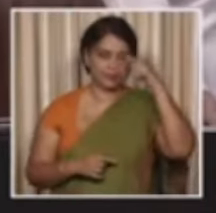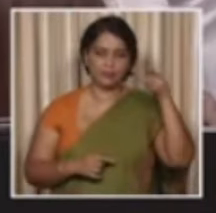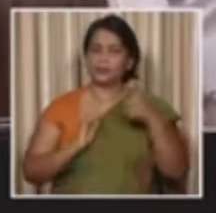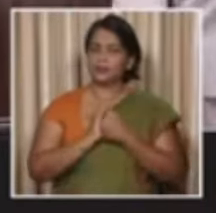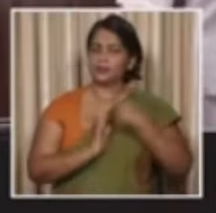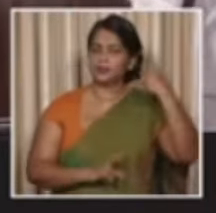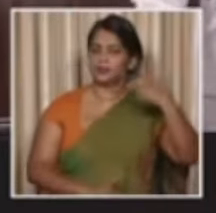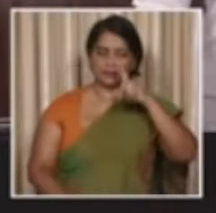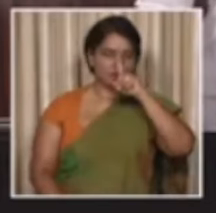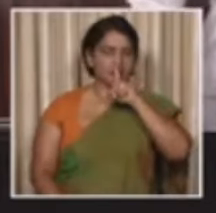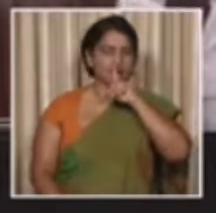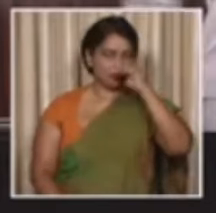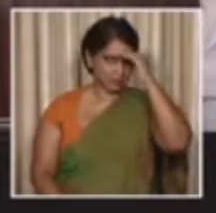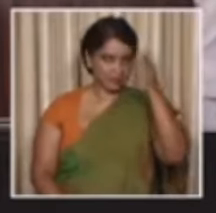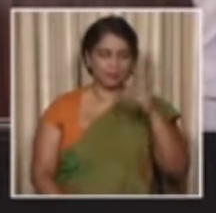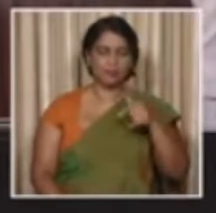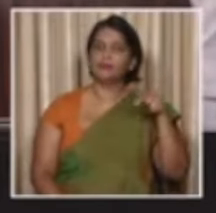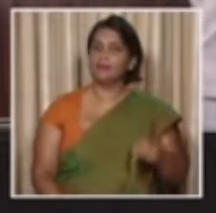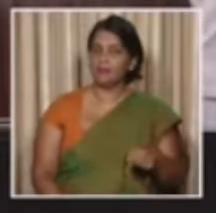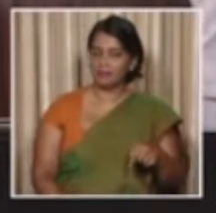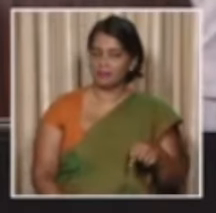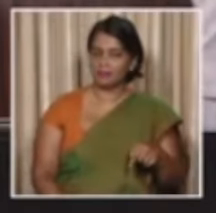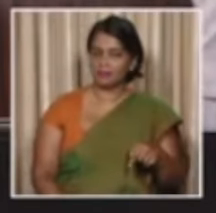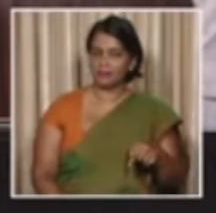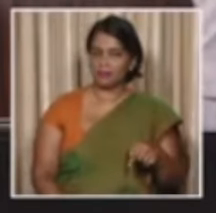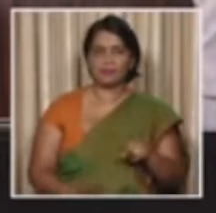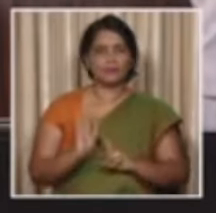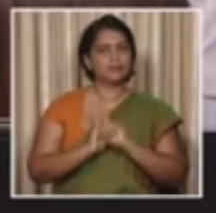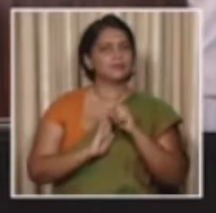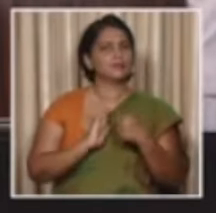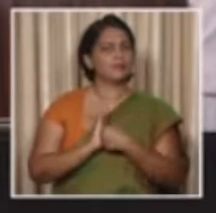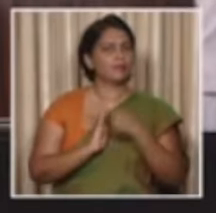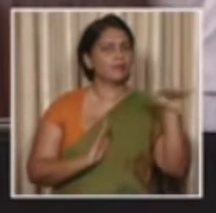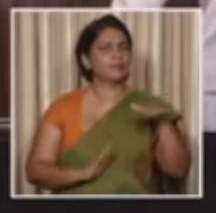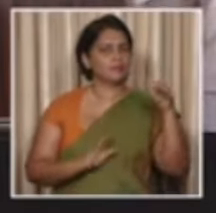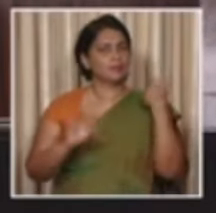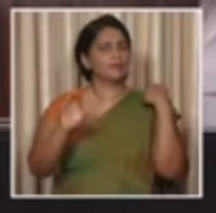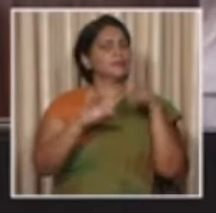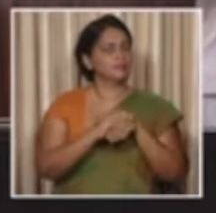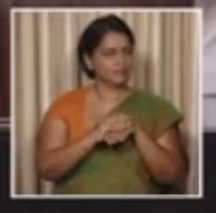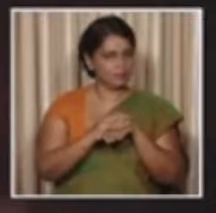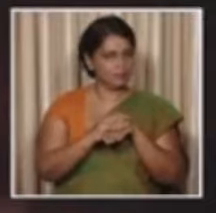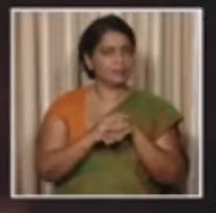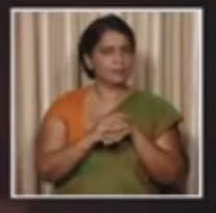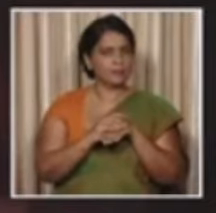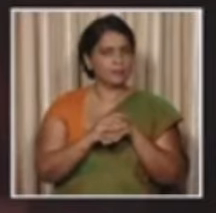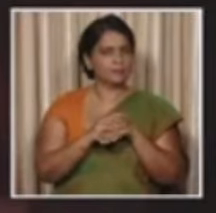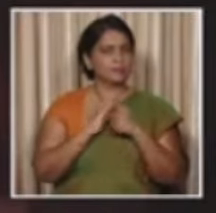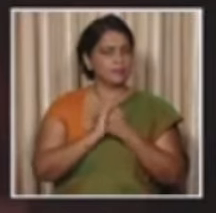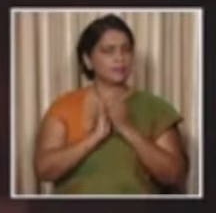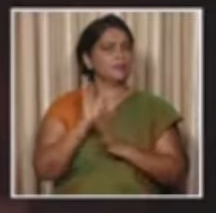නියෝජ්‍ය කතානායකතුමනි අද උතුරු නැගෙනහිර බල ප්‍රදේශ නියෝජනය කරන